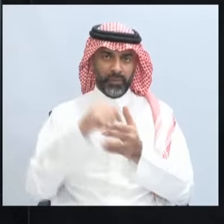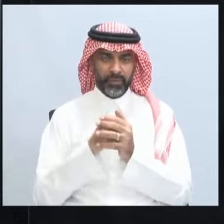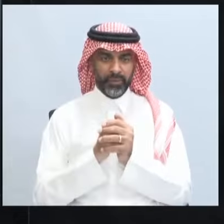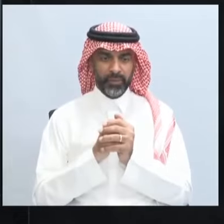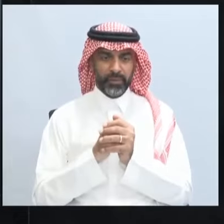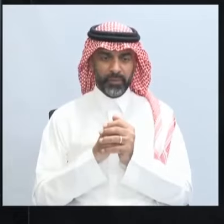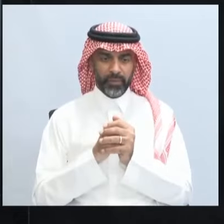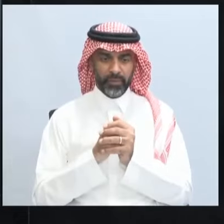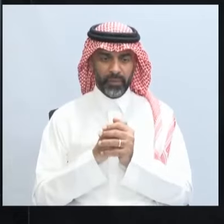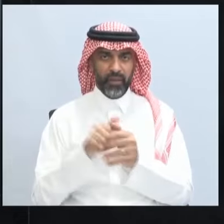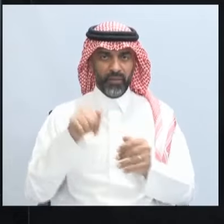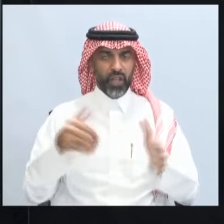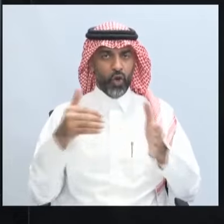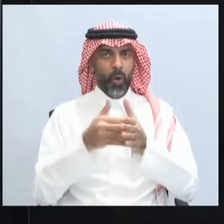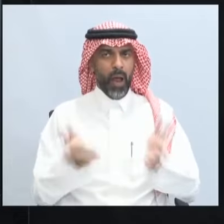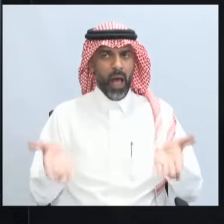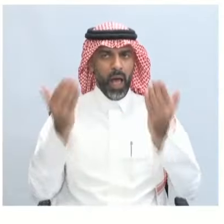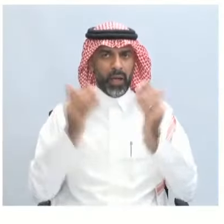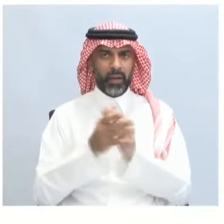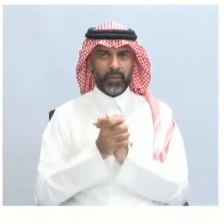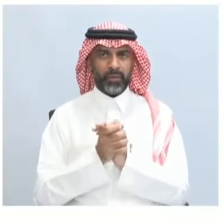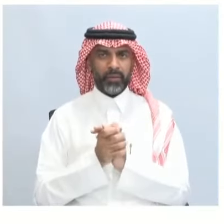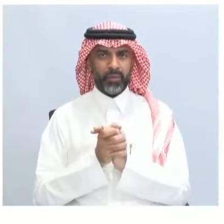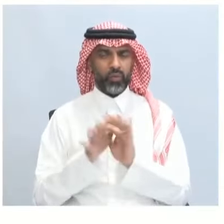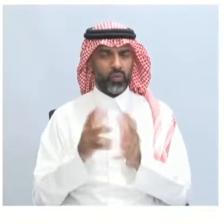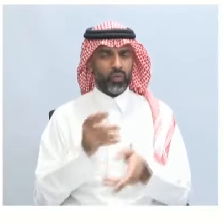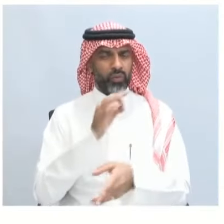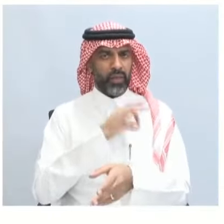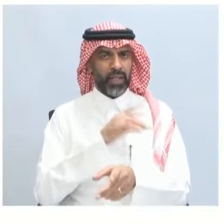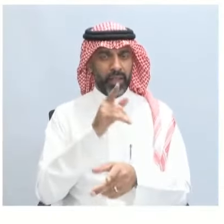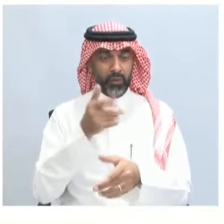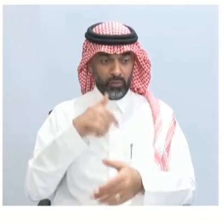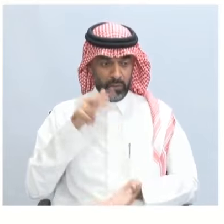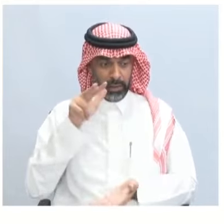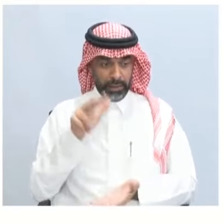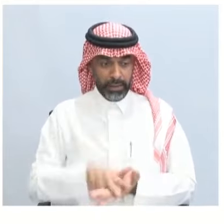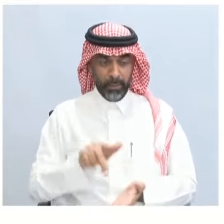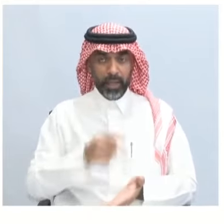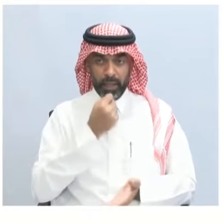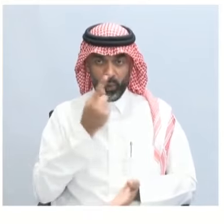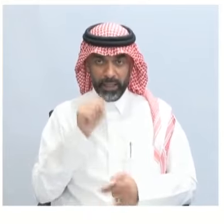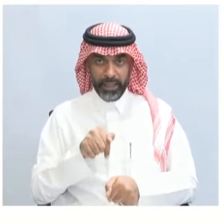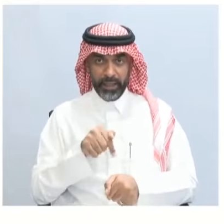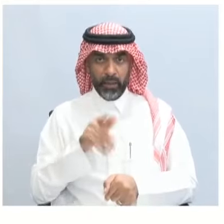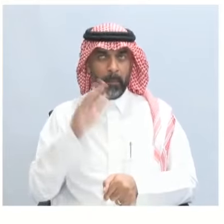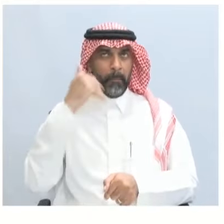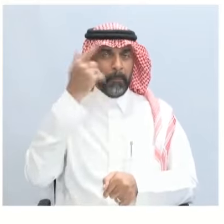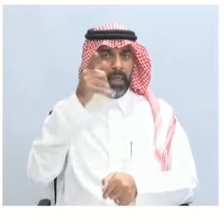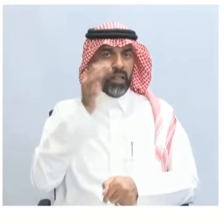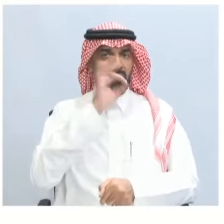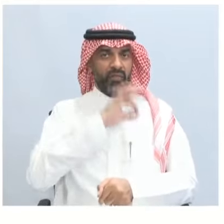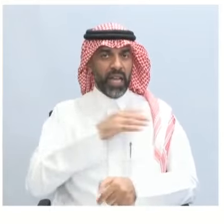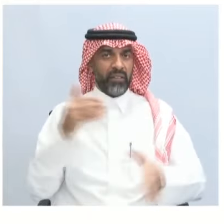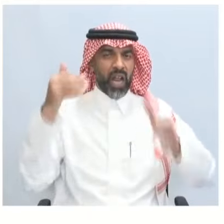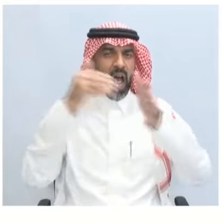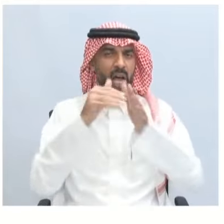الدنيا ما الذي تستفيده في الاخره ما هي الاثار ما هي المثوبه والجوائز التي تحصلها